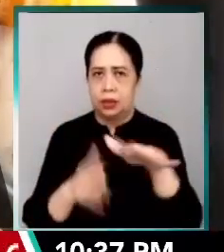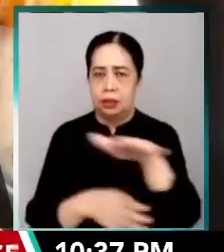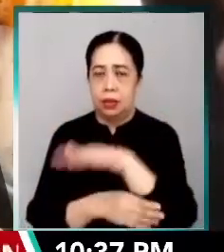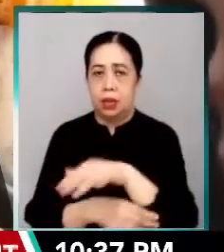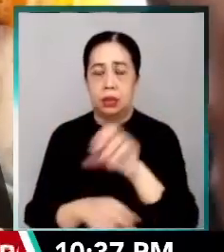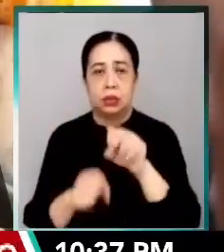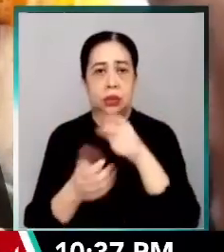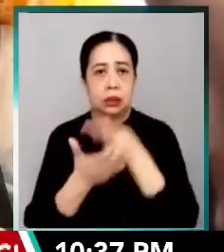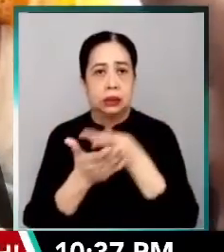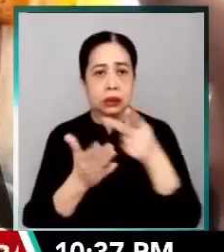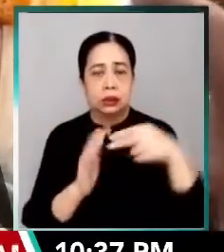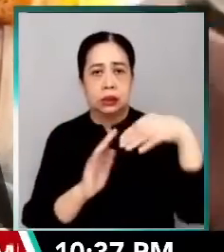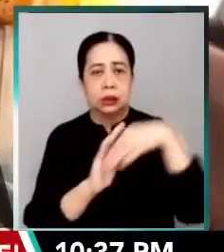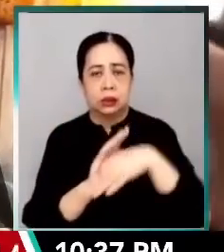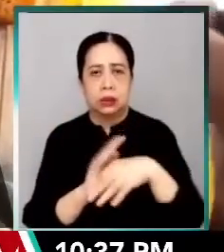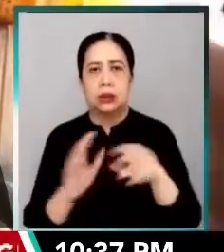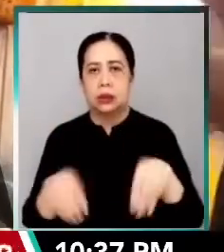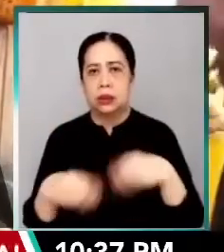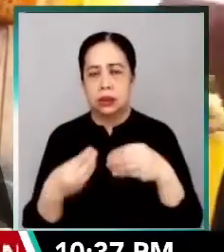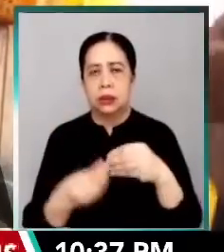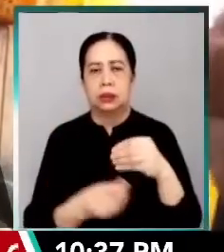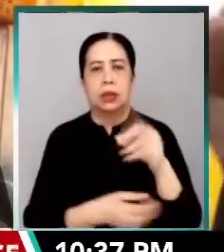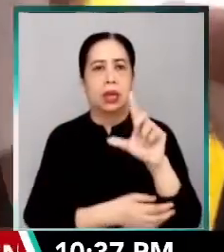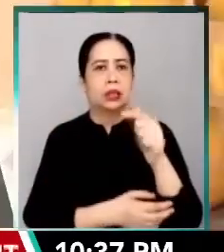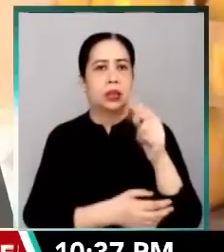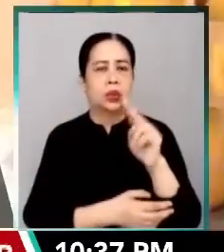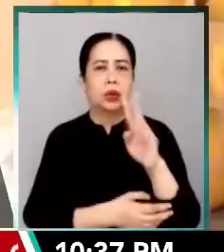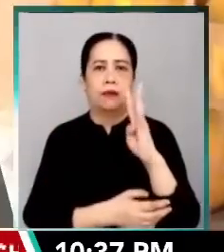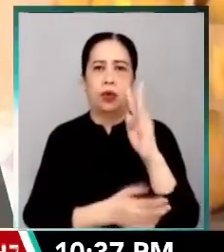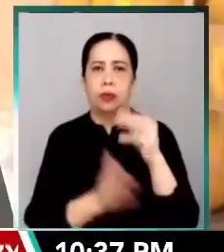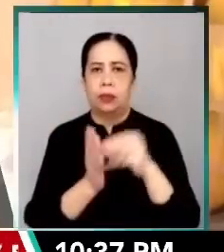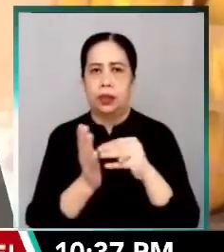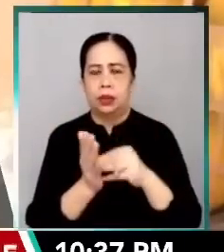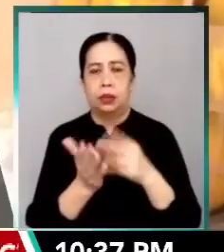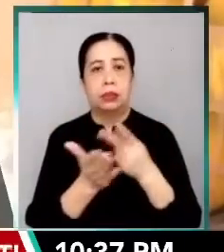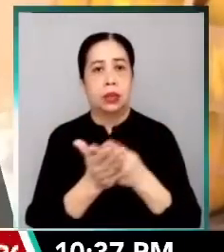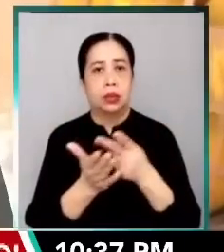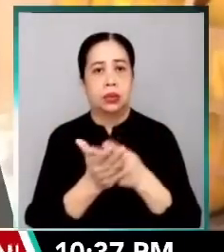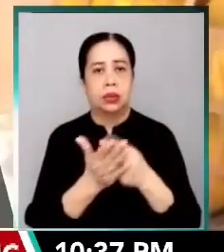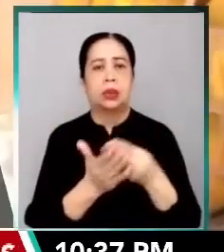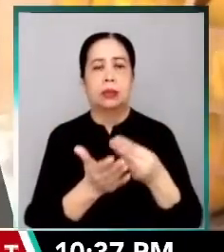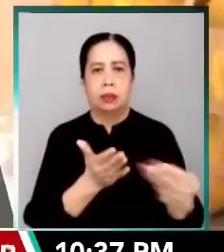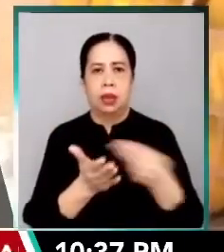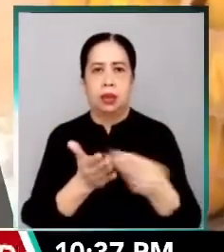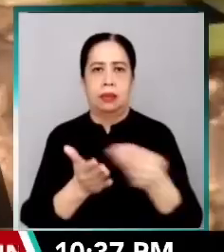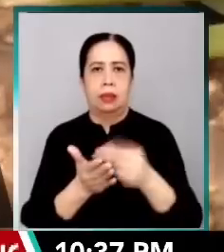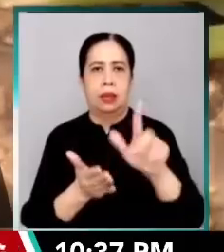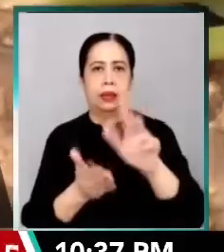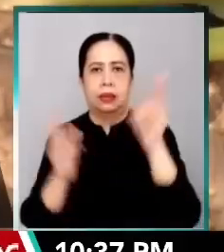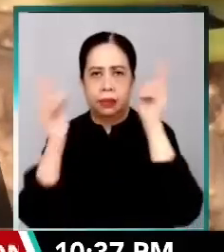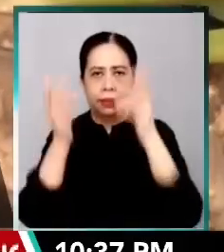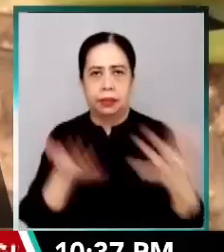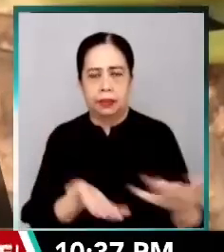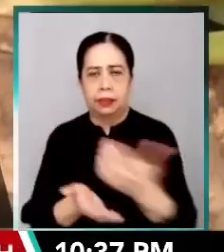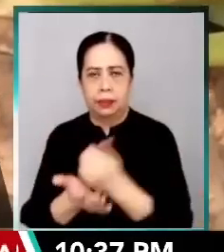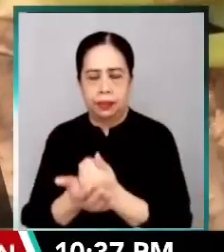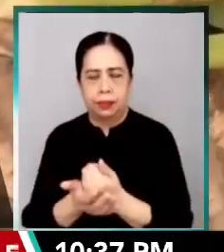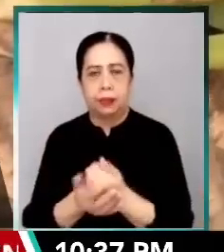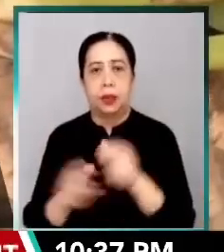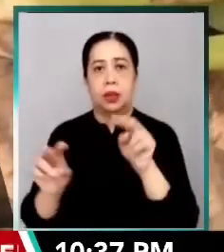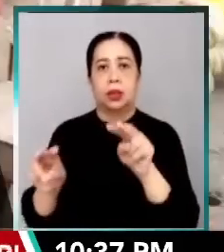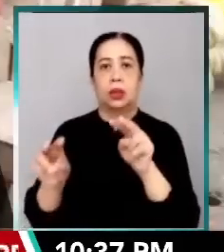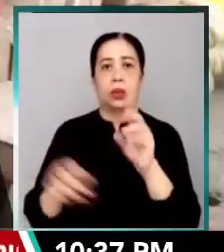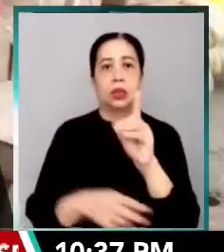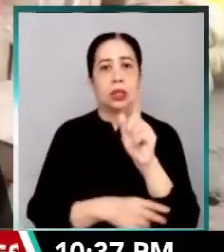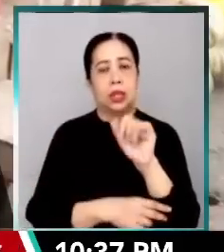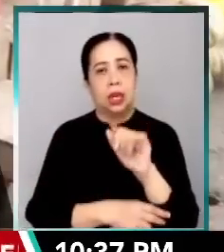magsasaka, naglaan ang Albay LGU ng nasa 4 million pesos para bilhin ang kanilang mga ani. Mahigpit ding nakamonitor ang DTI Bicol para